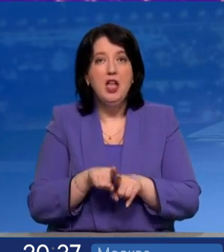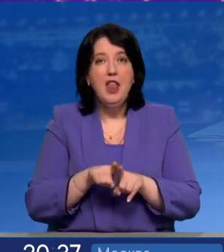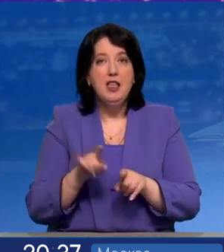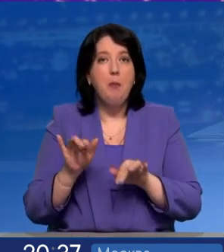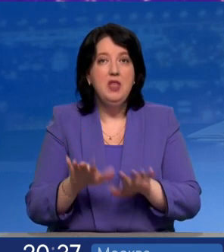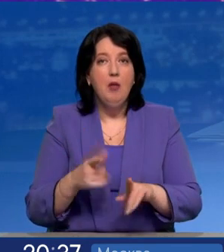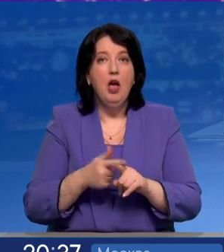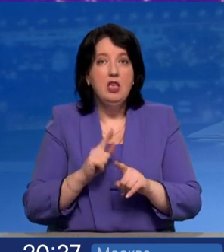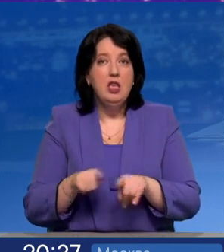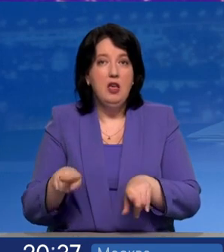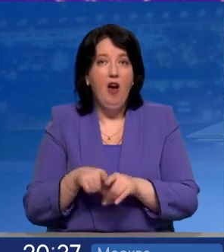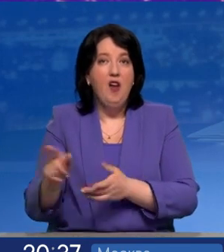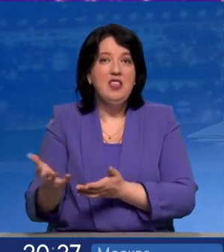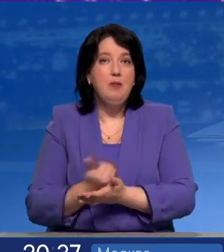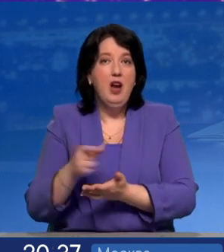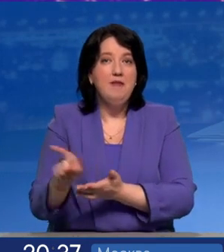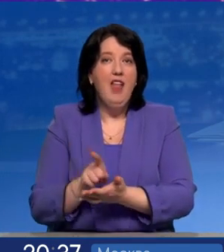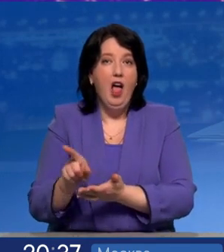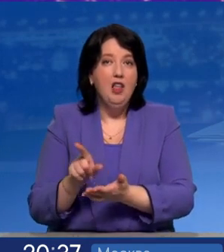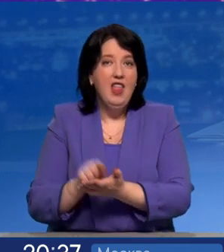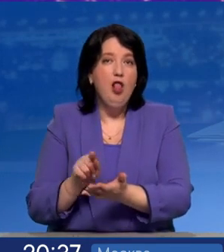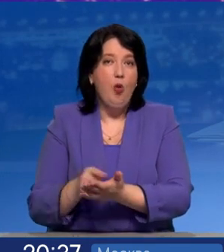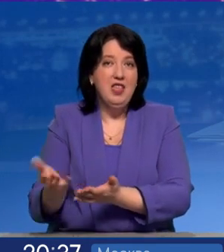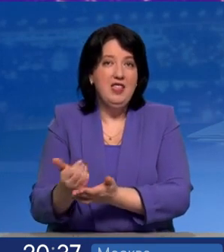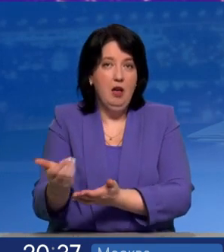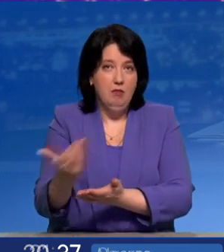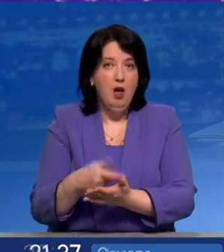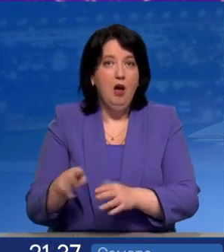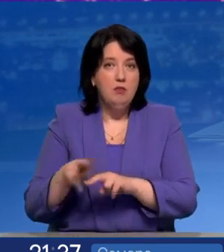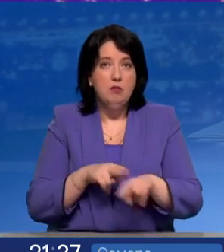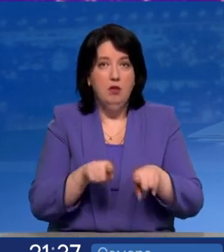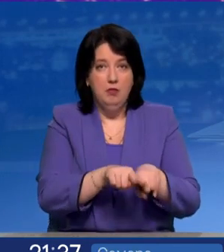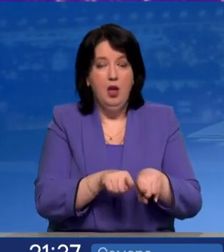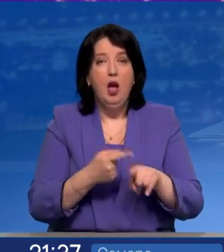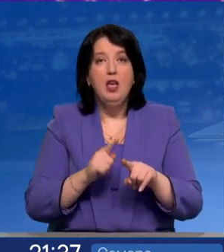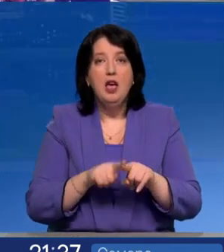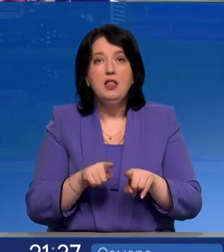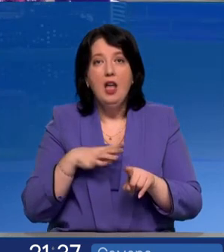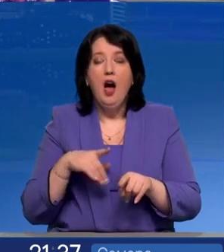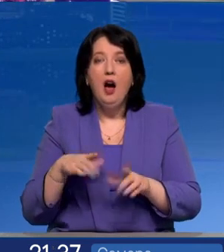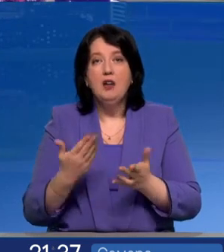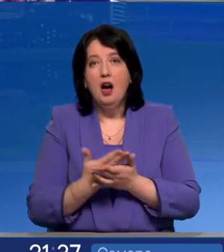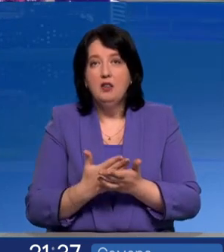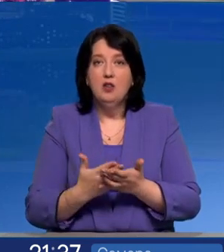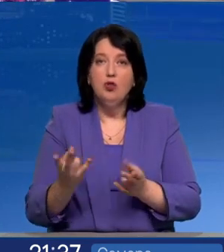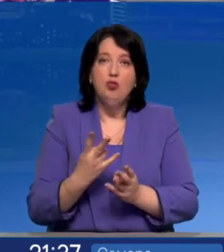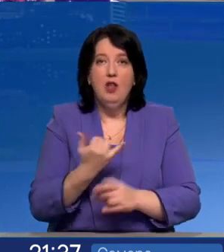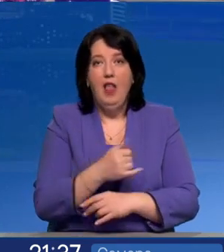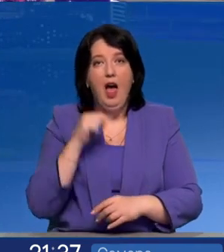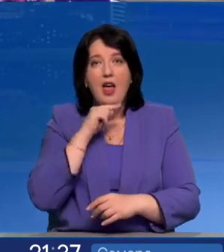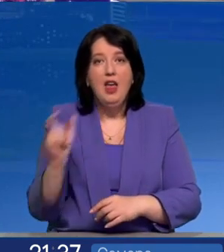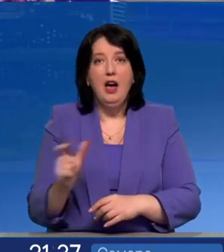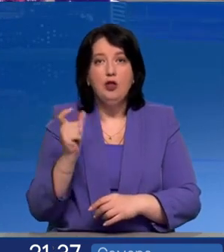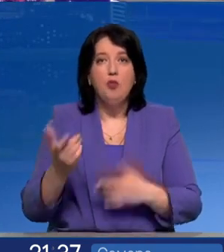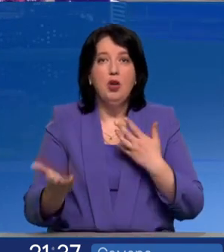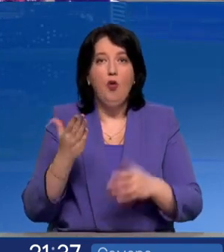этого пополнять казну. И вообще, как к этому относиться, как к сфере экономики или как к социально опасному явлению, как вы думаете? Костя, а к чему